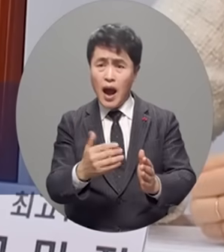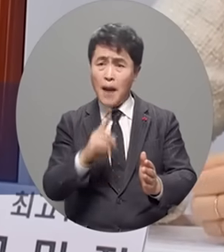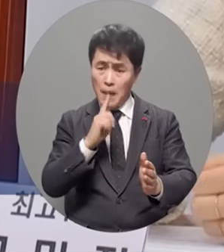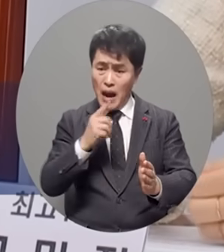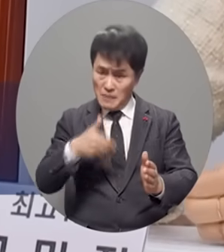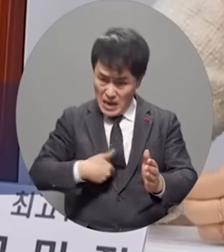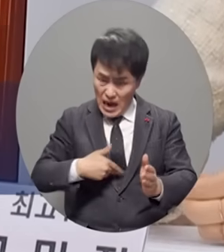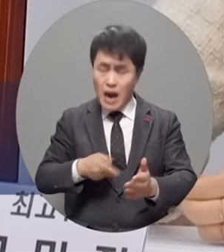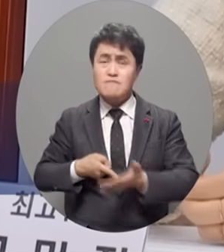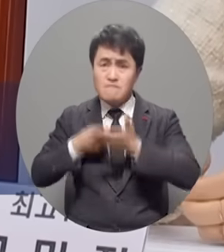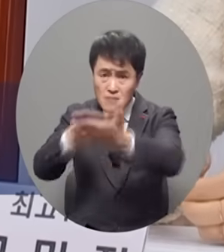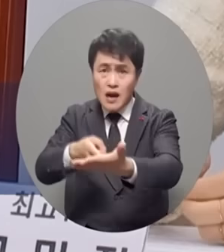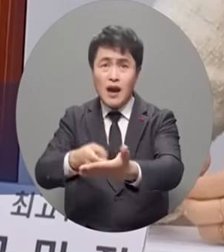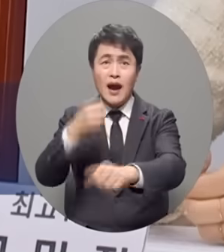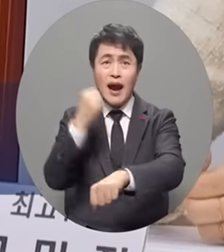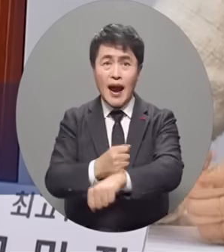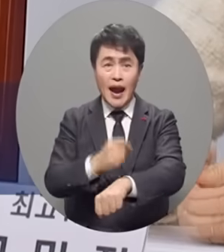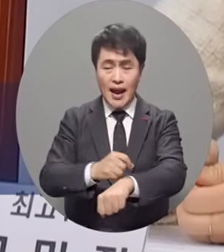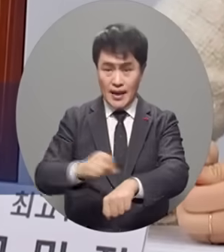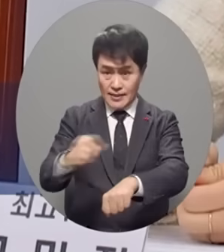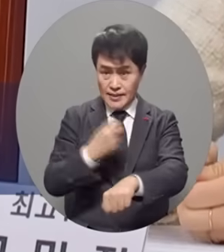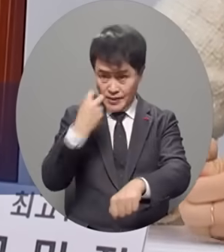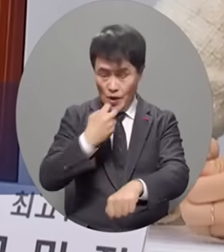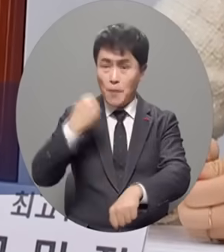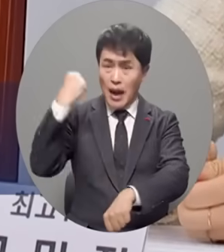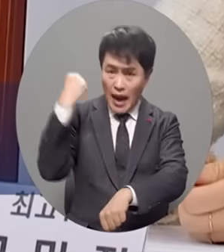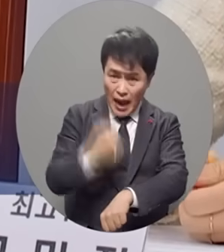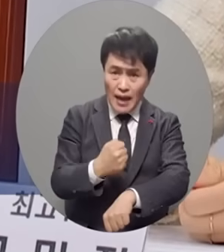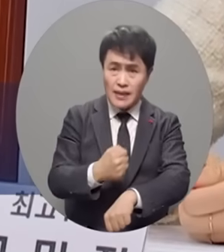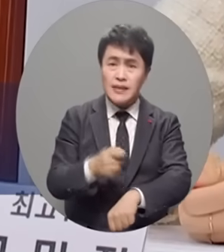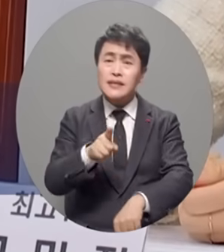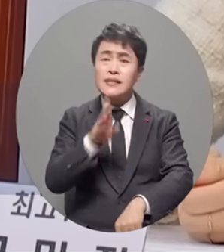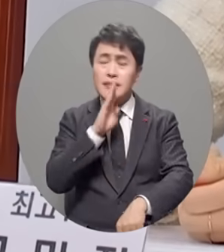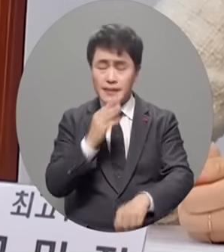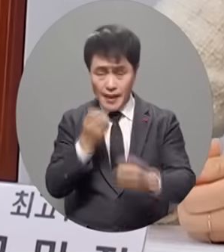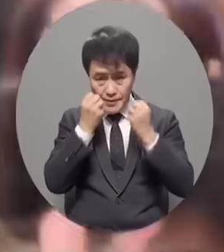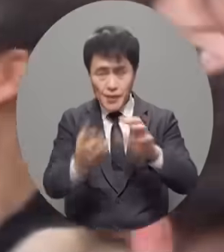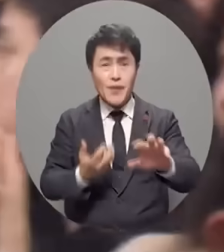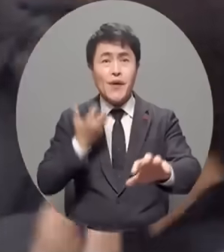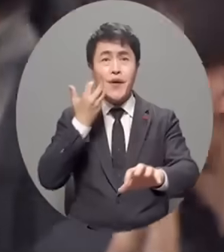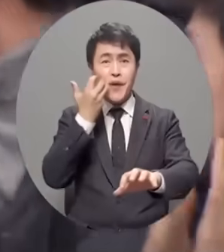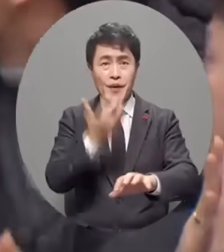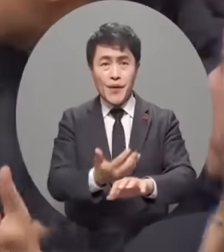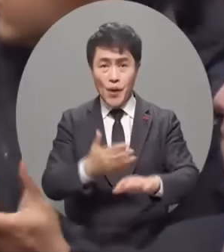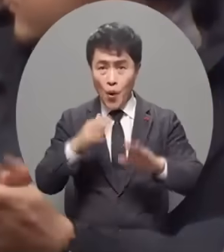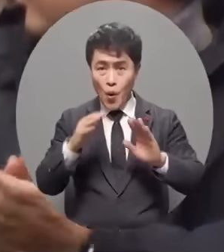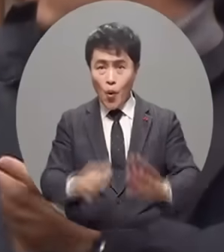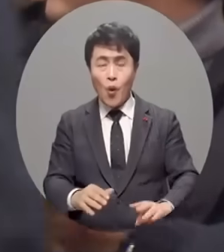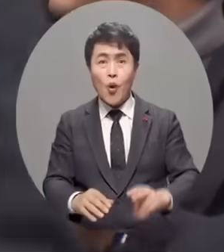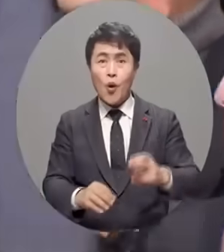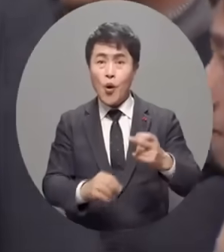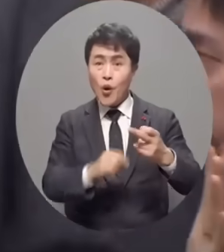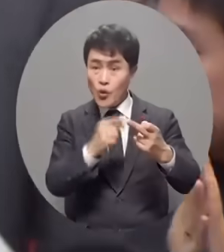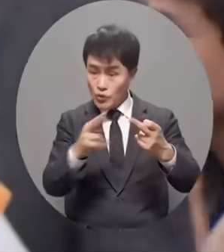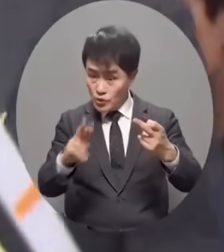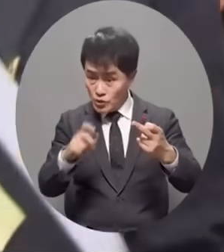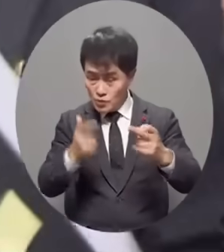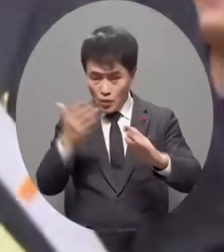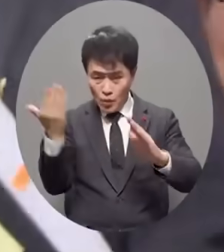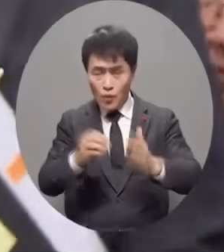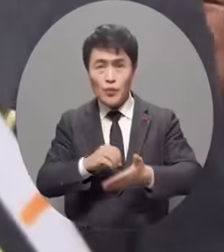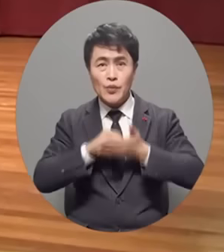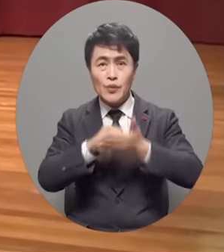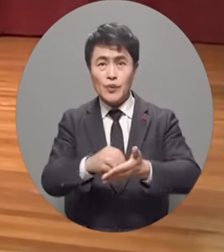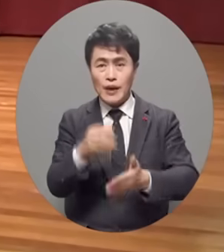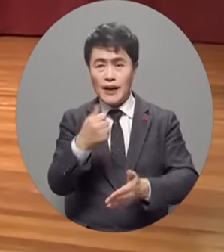해주십시오. 특검도 받자. 바로 그것이 혁신이고. 오는 26일 공식 추대를 앞둔 한